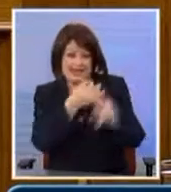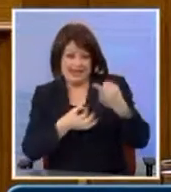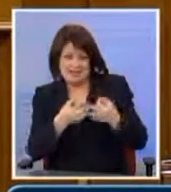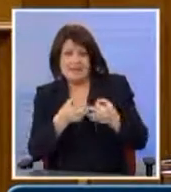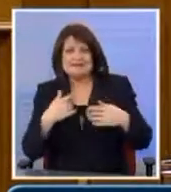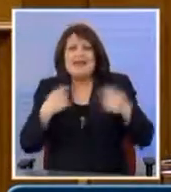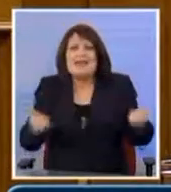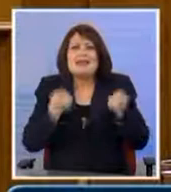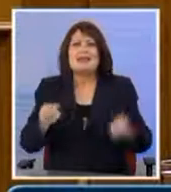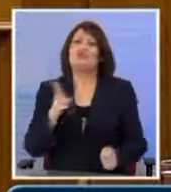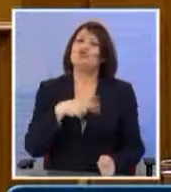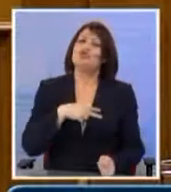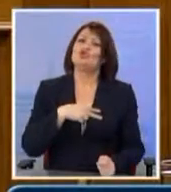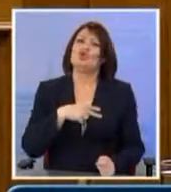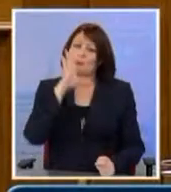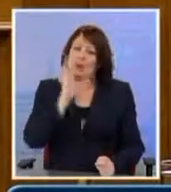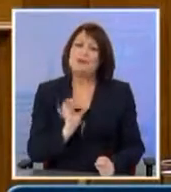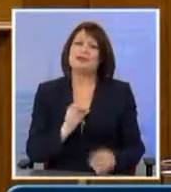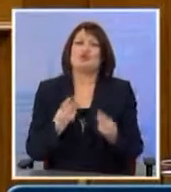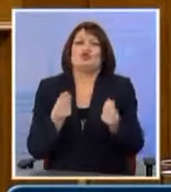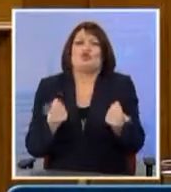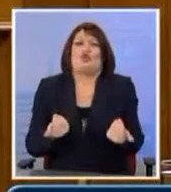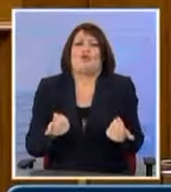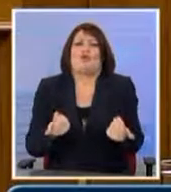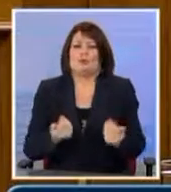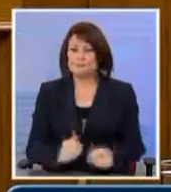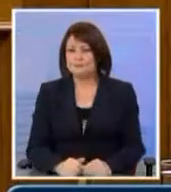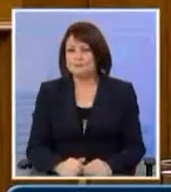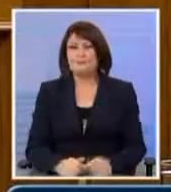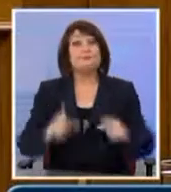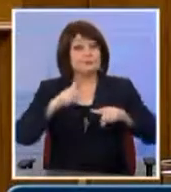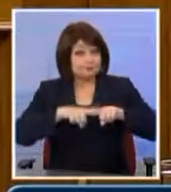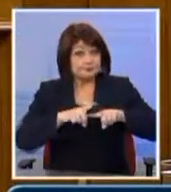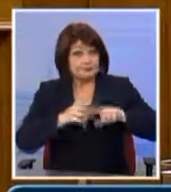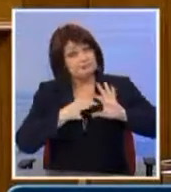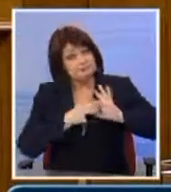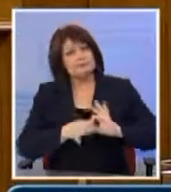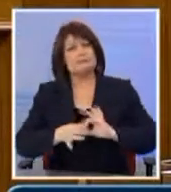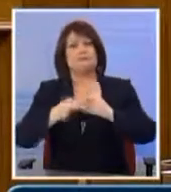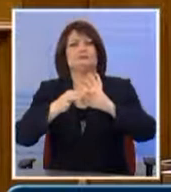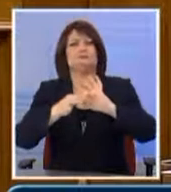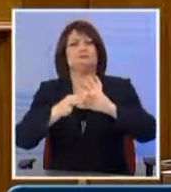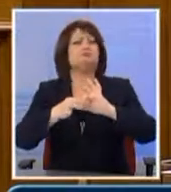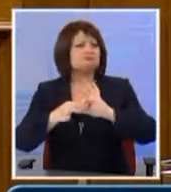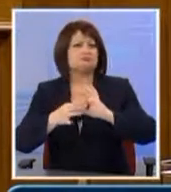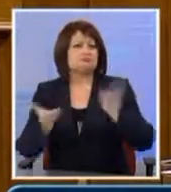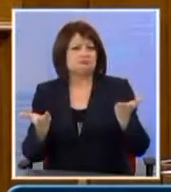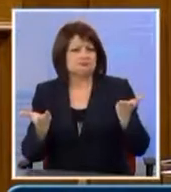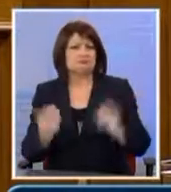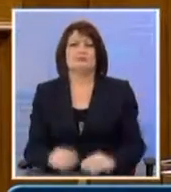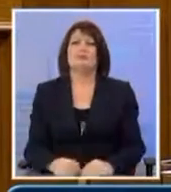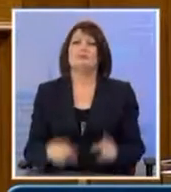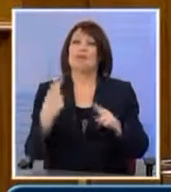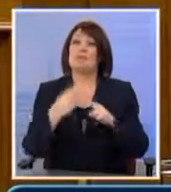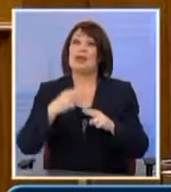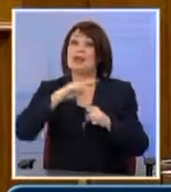πολύ πιο σωστό και ρεαλιστικό τρόπο. Η Ελλάδα συνεχίζει να είναι πρωτοπόρος, σύμφωνα με αξιόπιστους